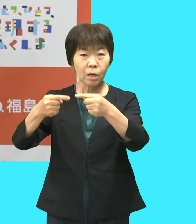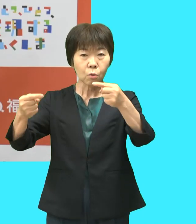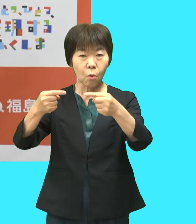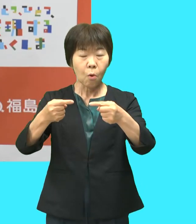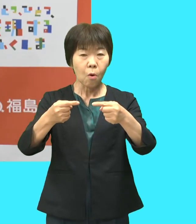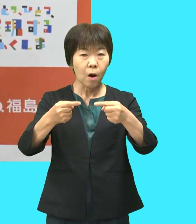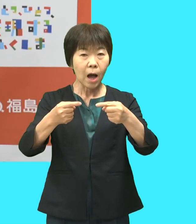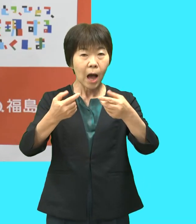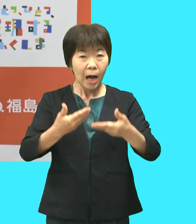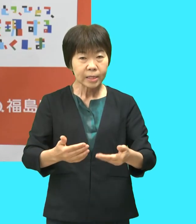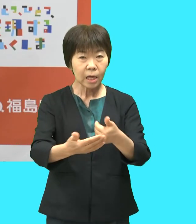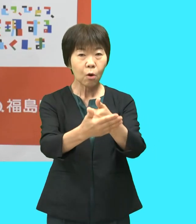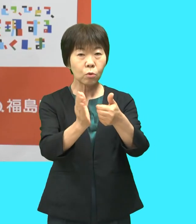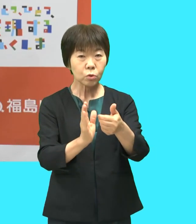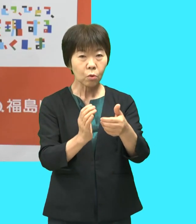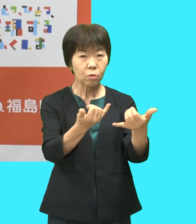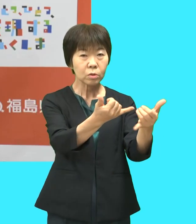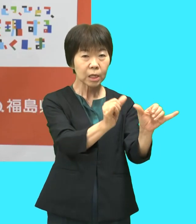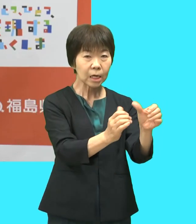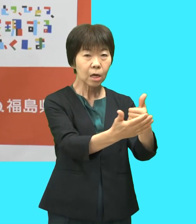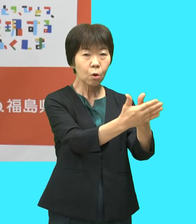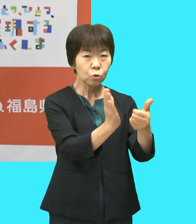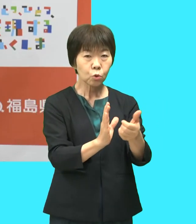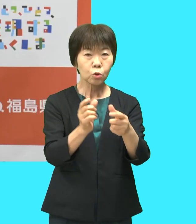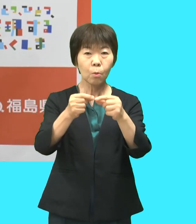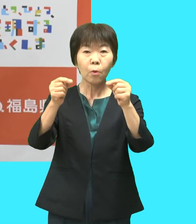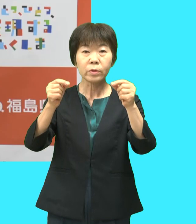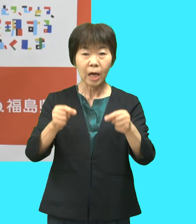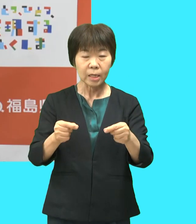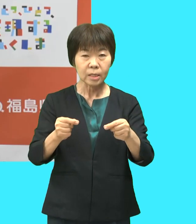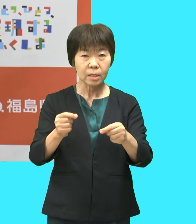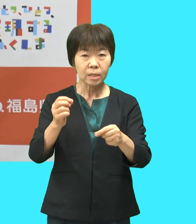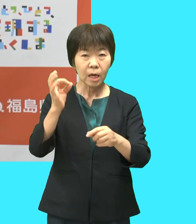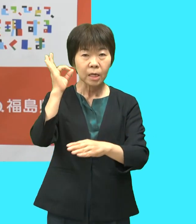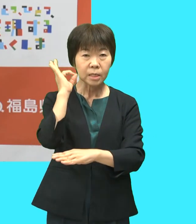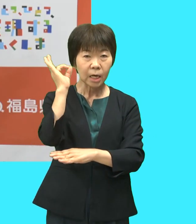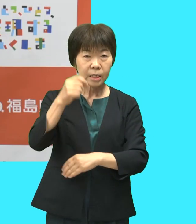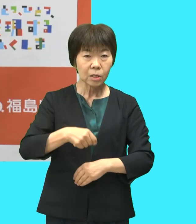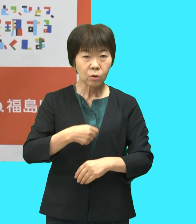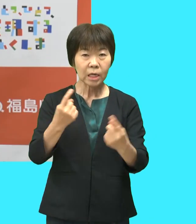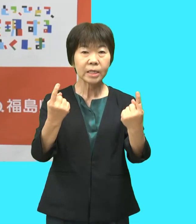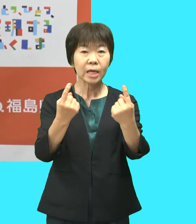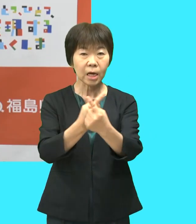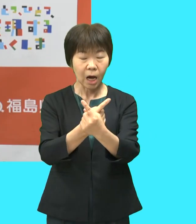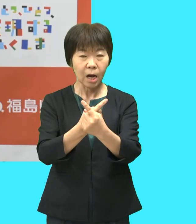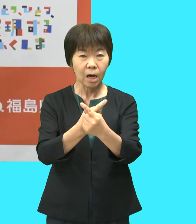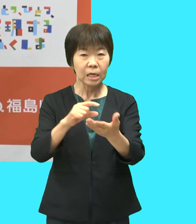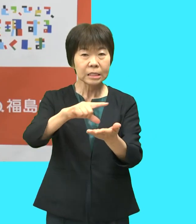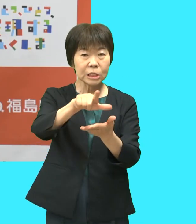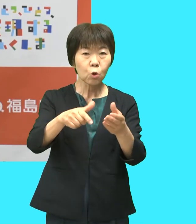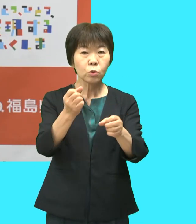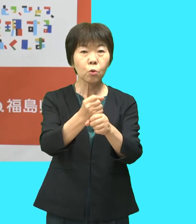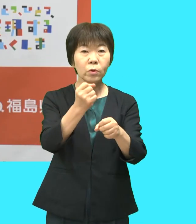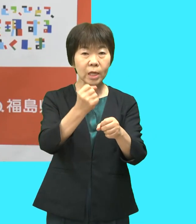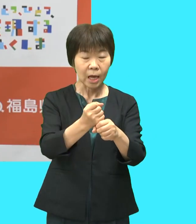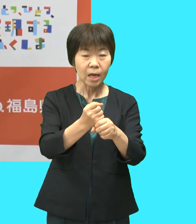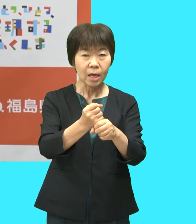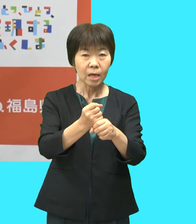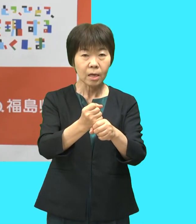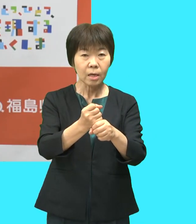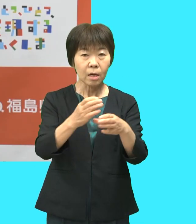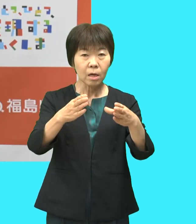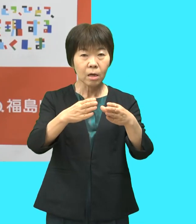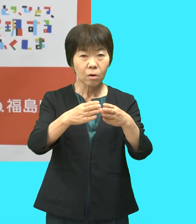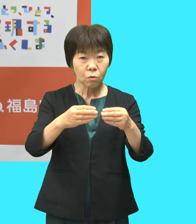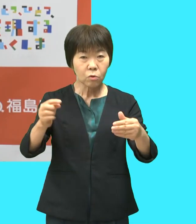保障、社会保障の問題、財政の健全化、地方創生など国内